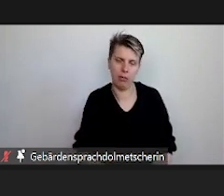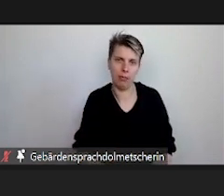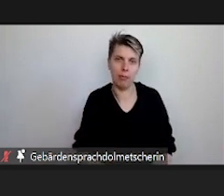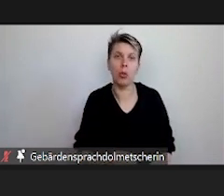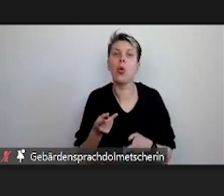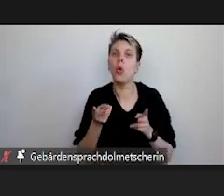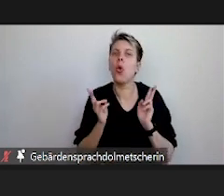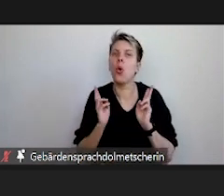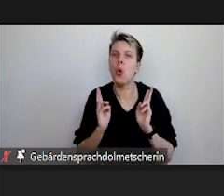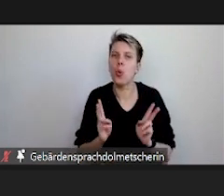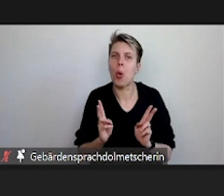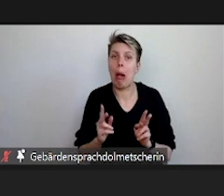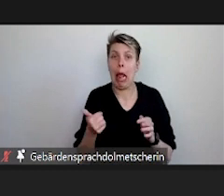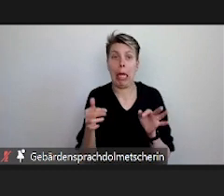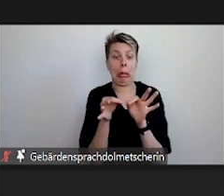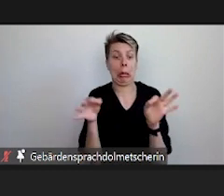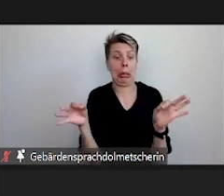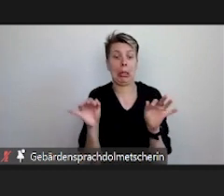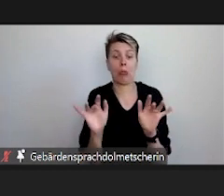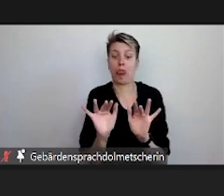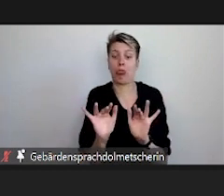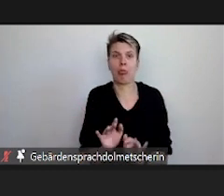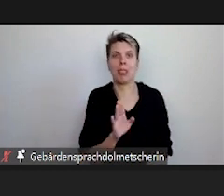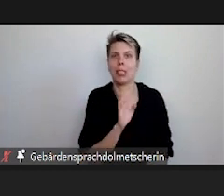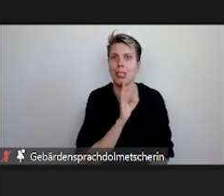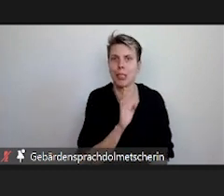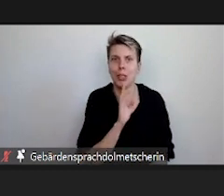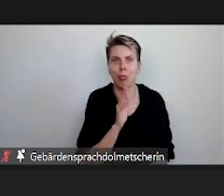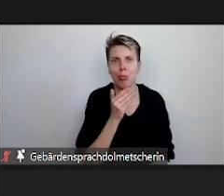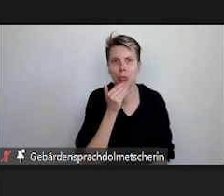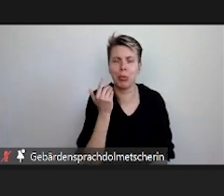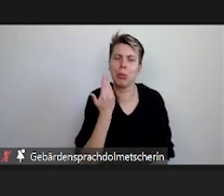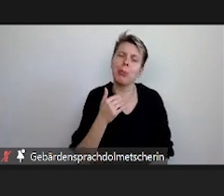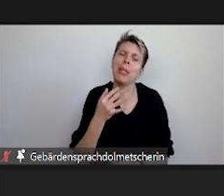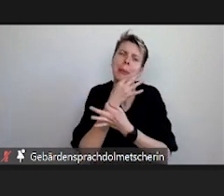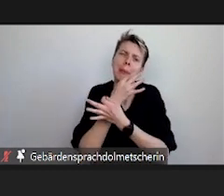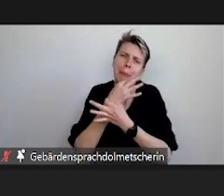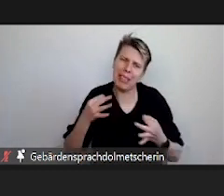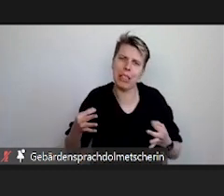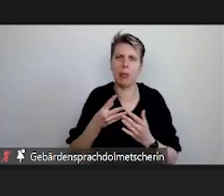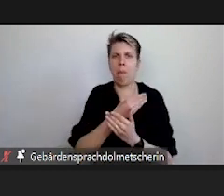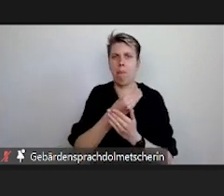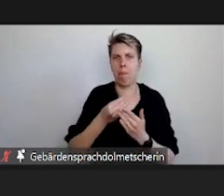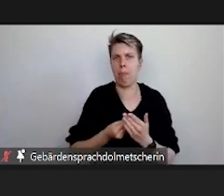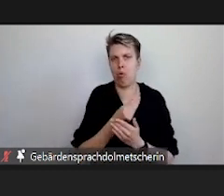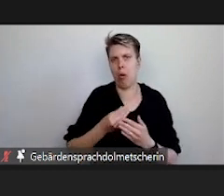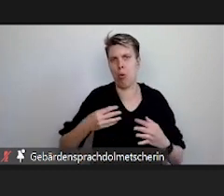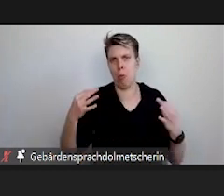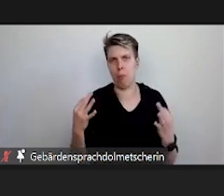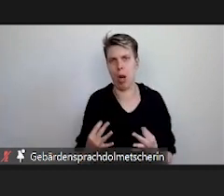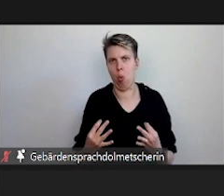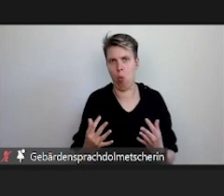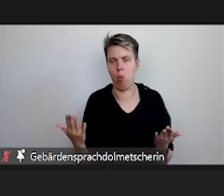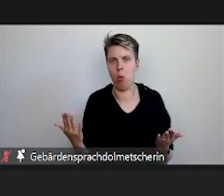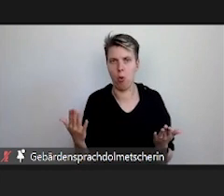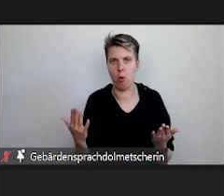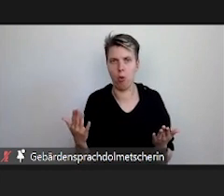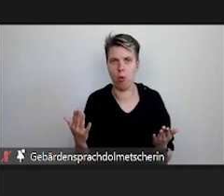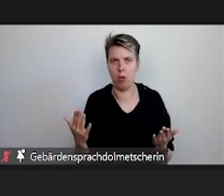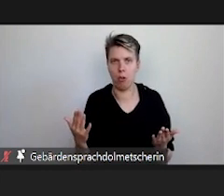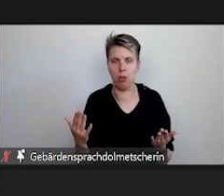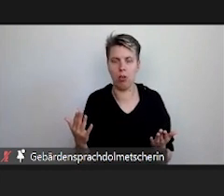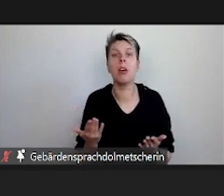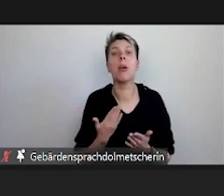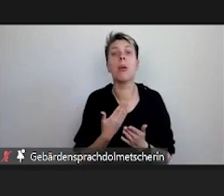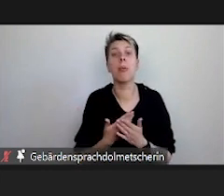kommen wir mit einem Satz nicht hin, sondern dann ist notwendig, nochmal eine detailliertere Beschreibung zu geben. Und natürlich im Bild, Sie können ein Bild auf